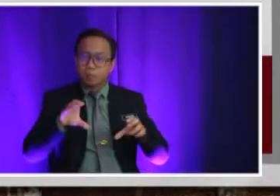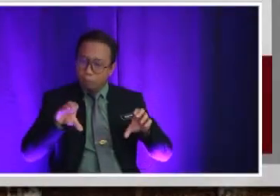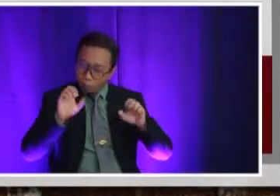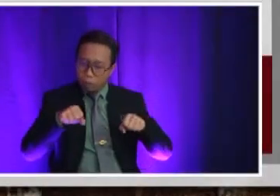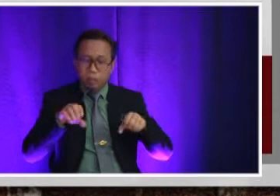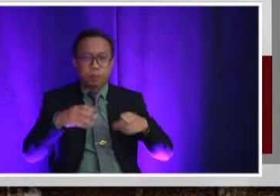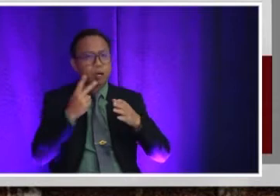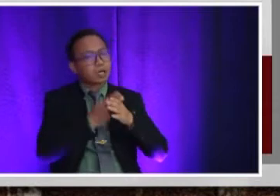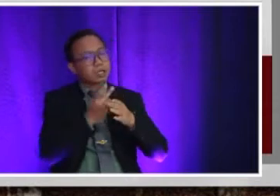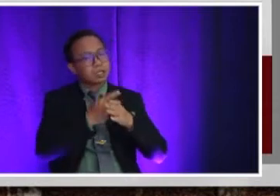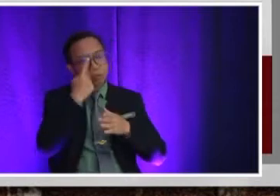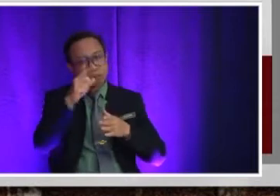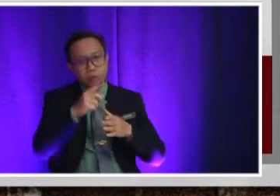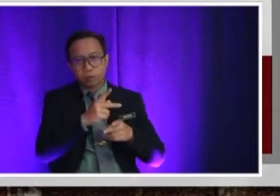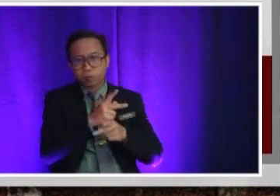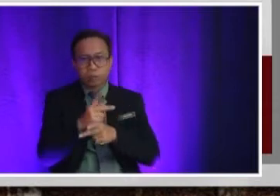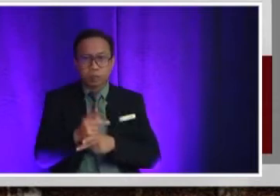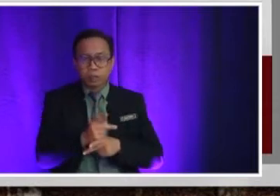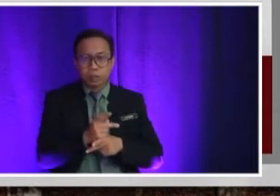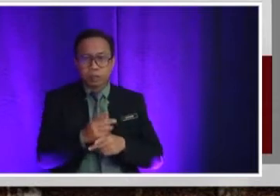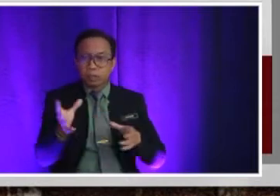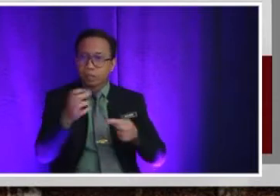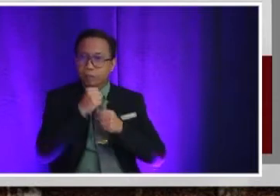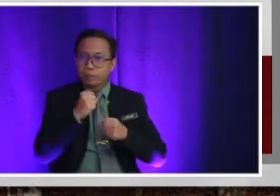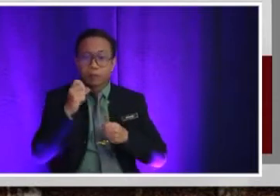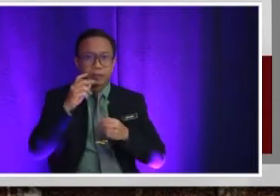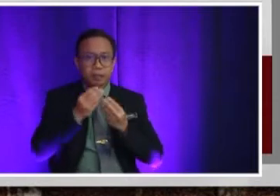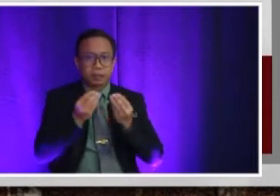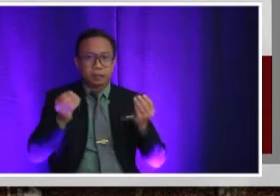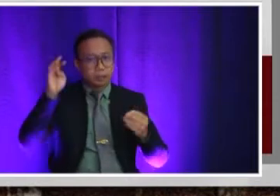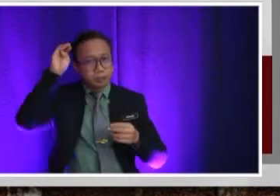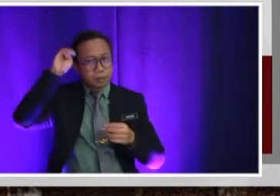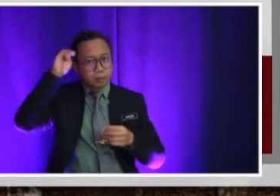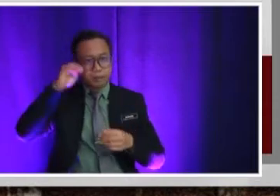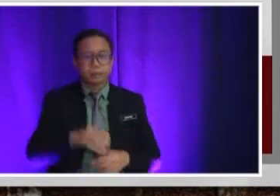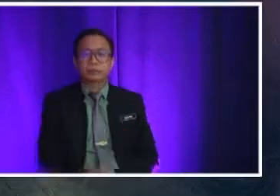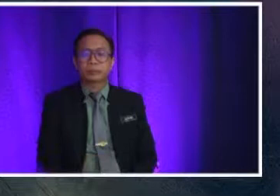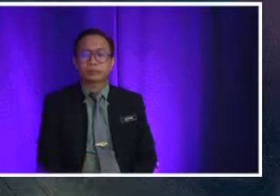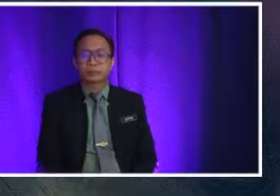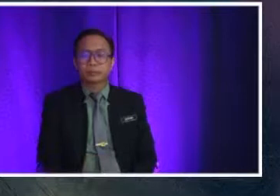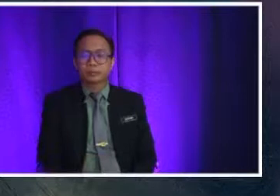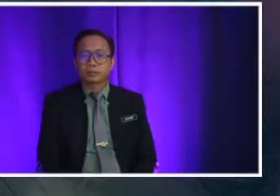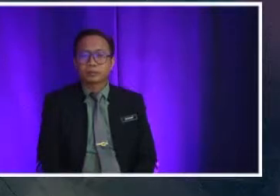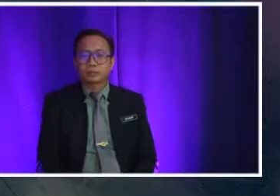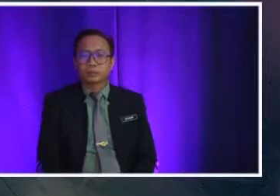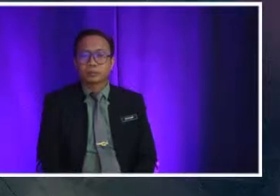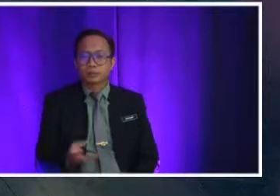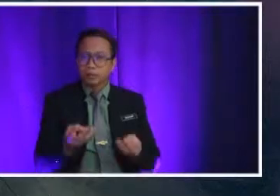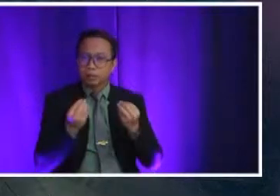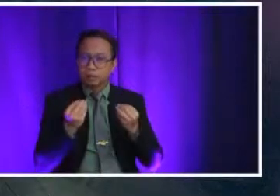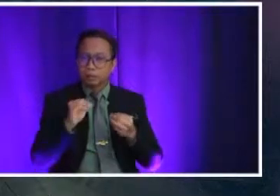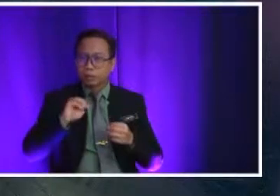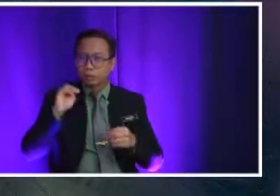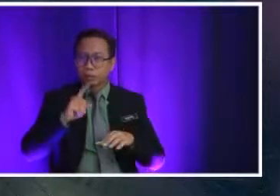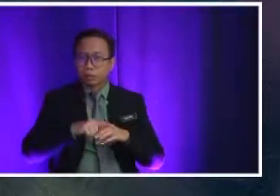untuk menguasai Tanah Melayu Oke kita minta murid